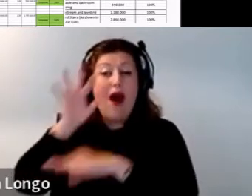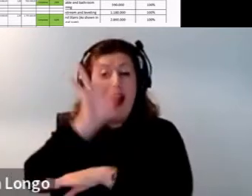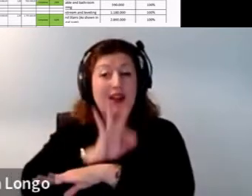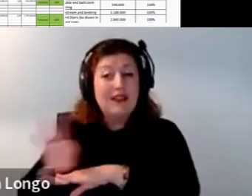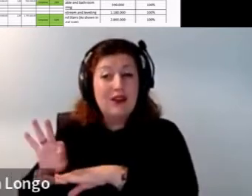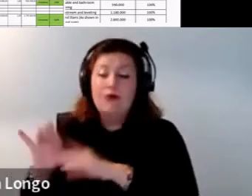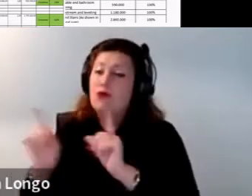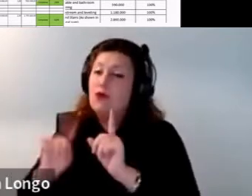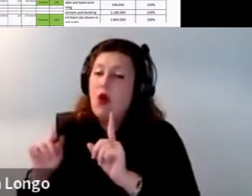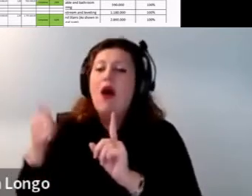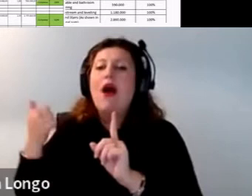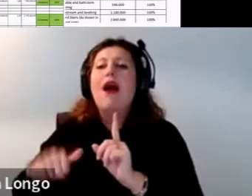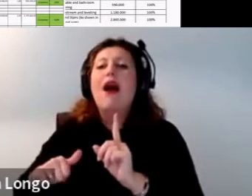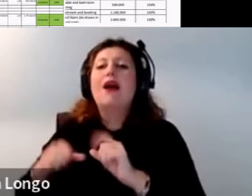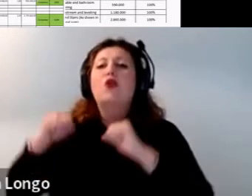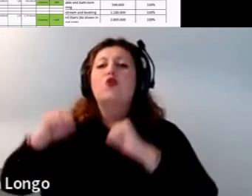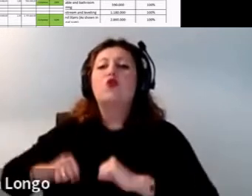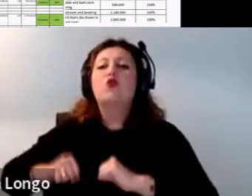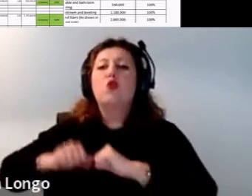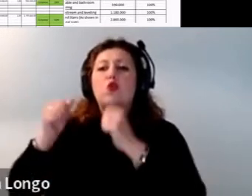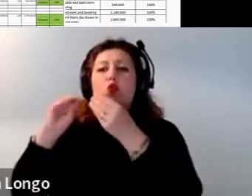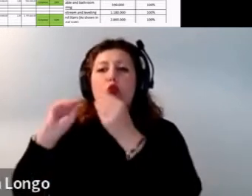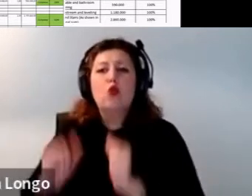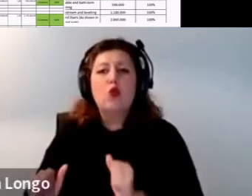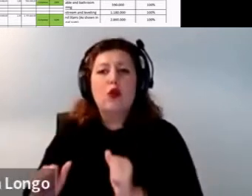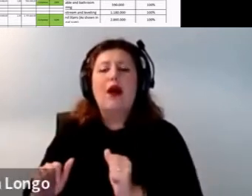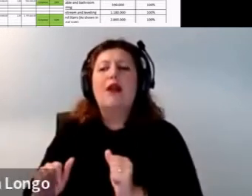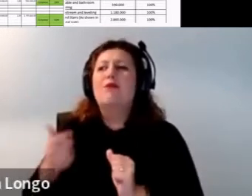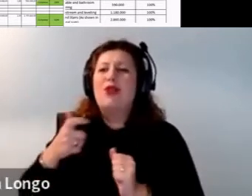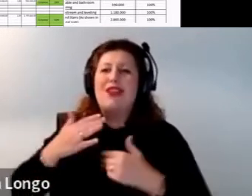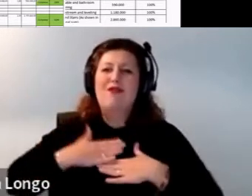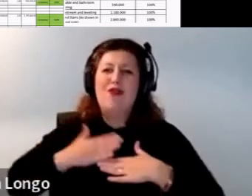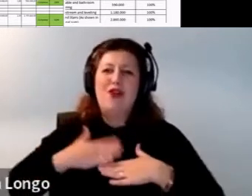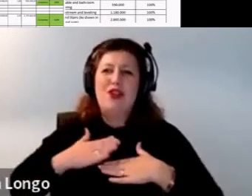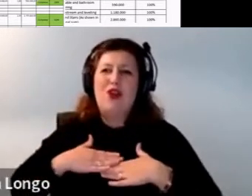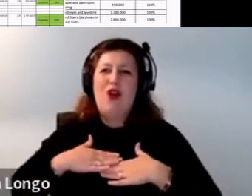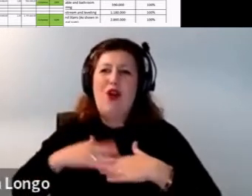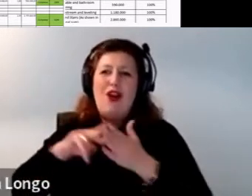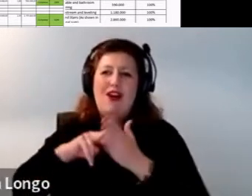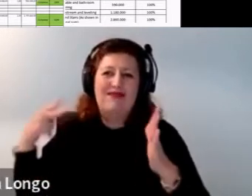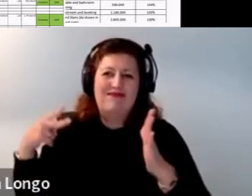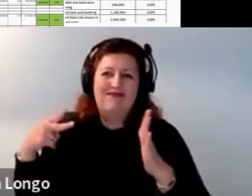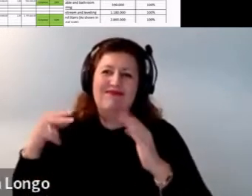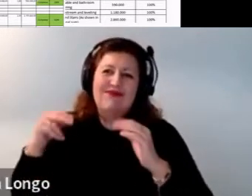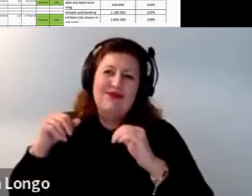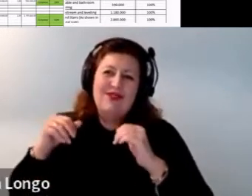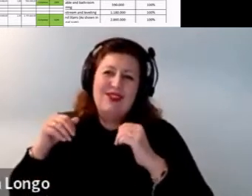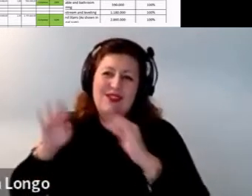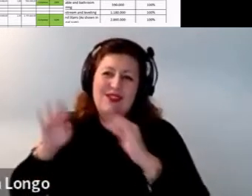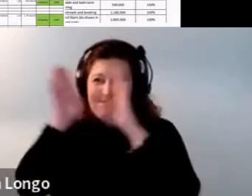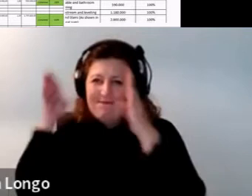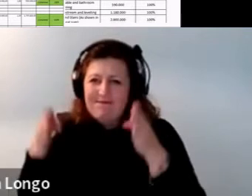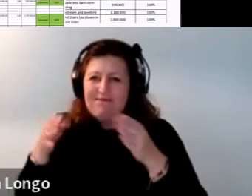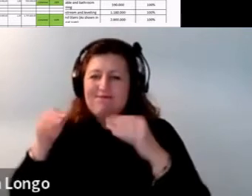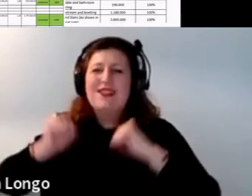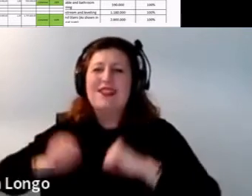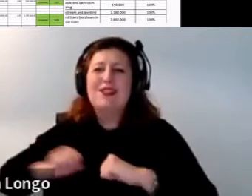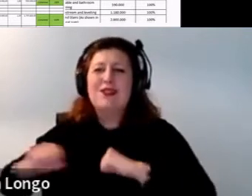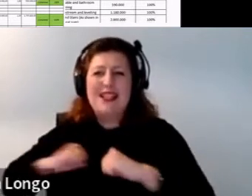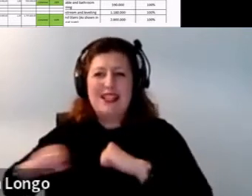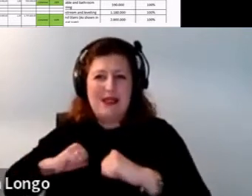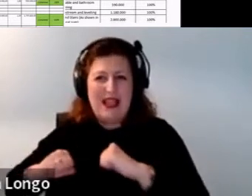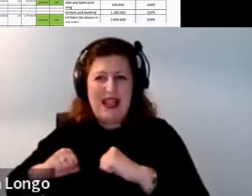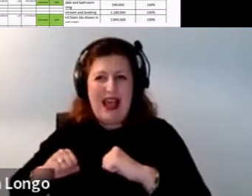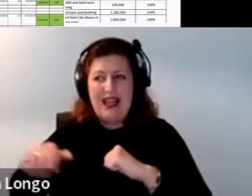zona sismica, anche se Paola non era molto convinta, poi l'ho convinta io. Essendo zona sismica, persino dal punto di vista